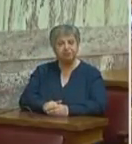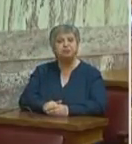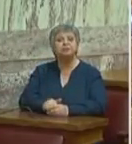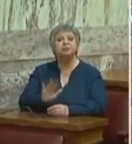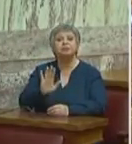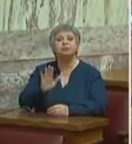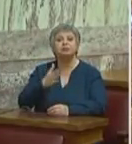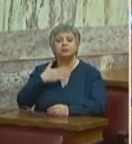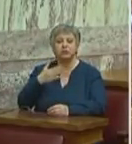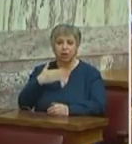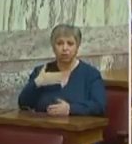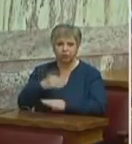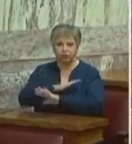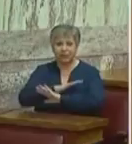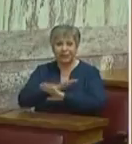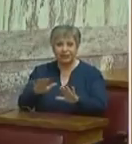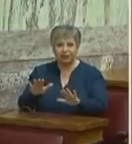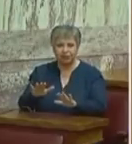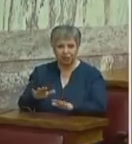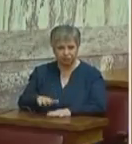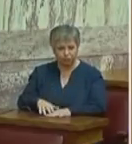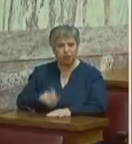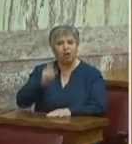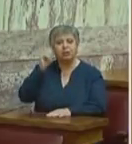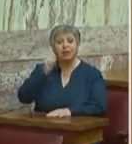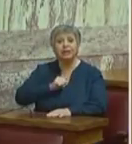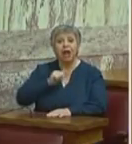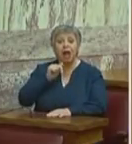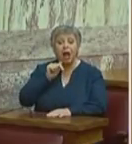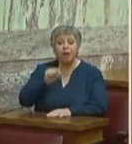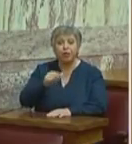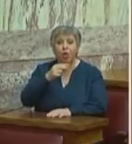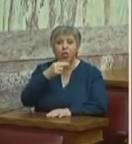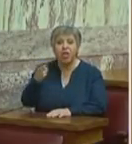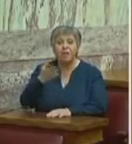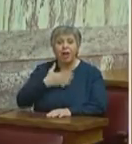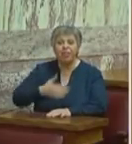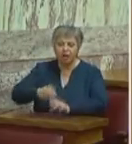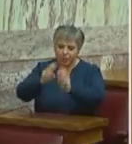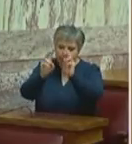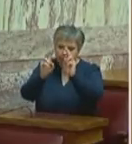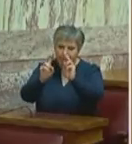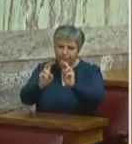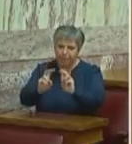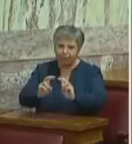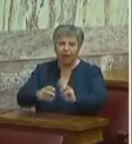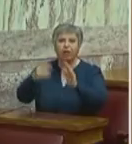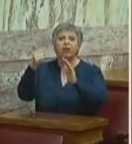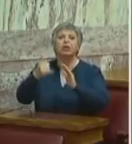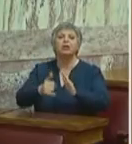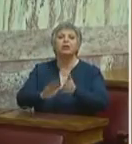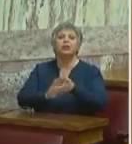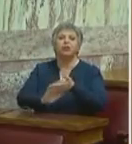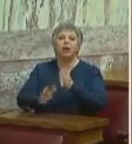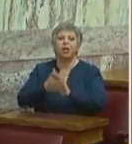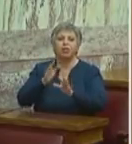Ένα πράγμα είναι η δικαστική διερεύνηση της υπόθεσης, που έχει ήδη πάρει το δρόμο της. Αλλά ένα άλλο πράγμα, το